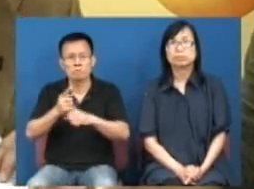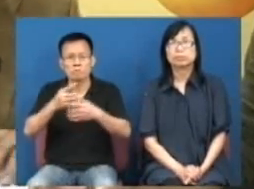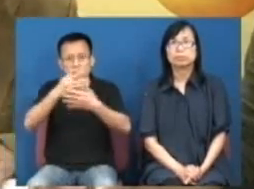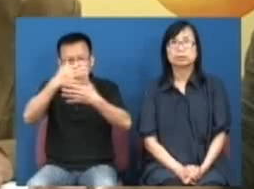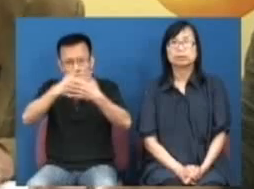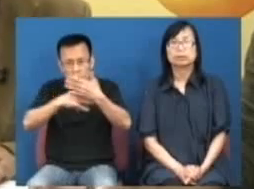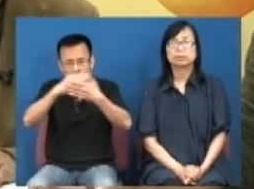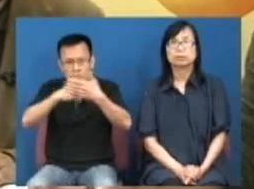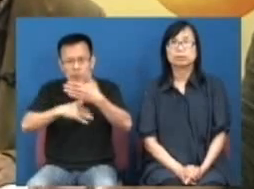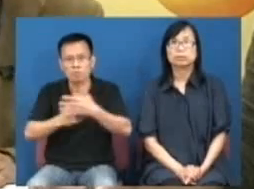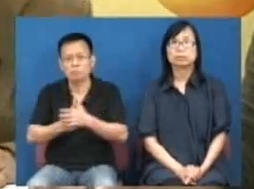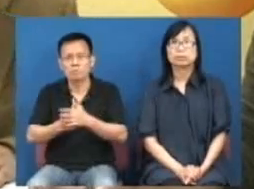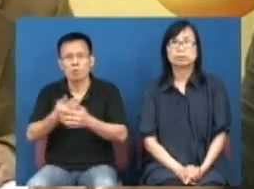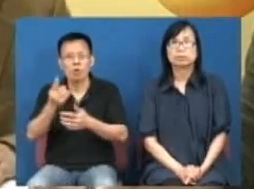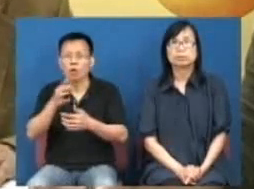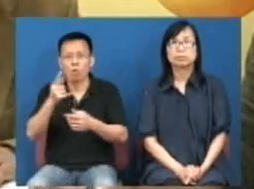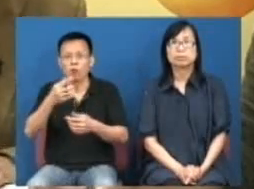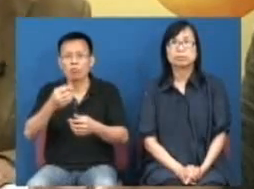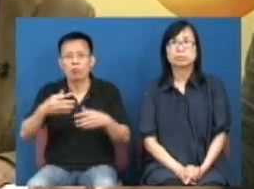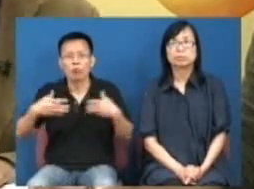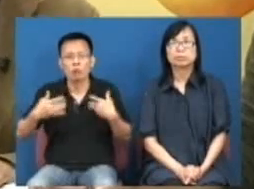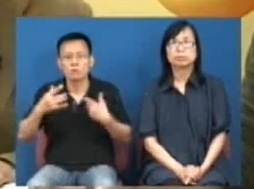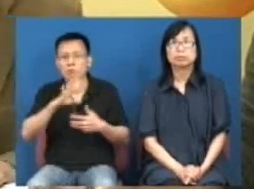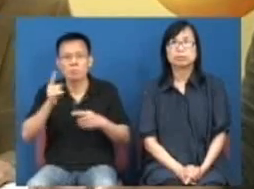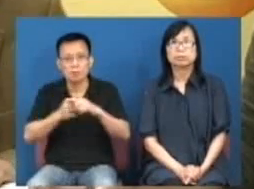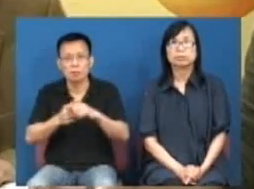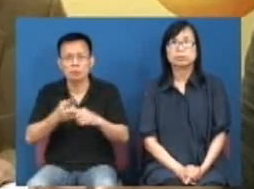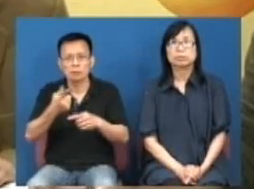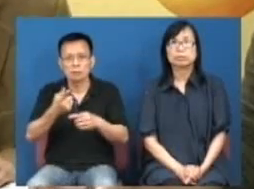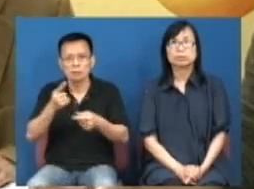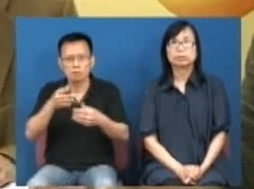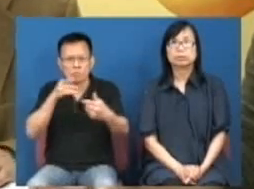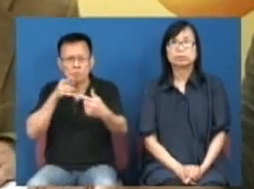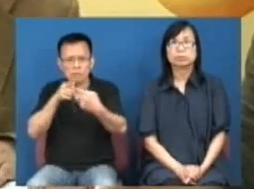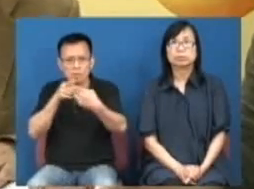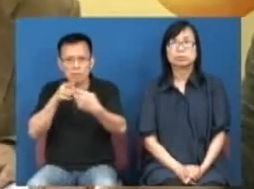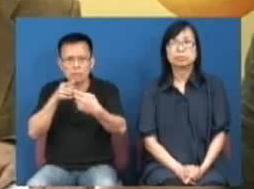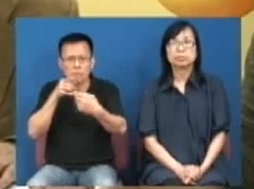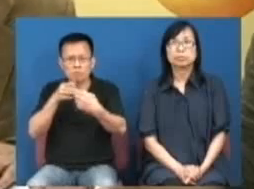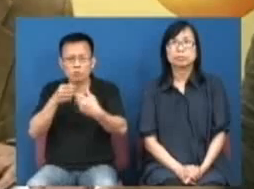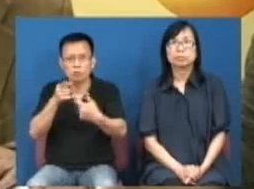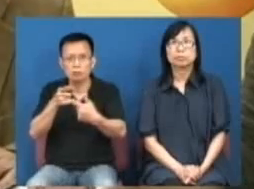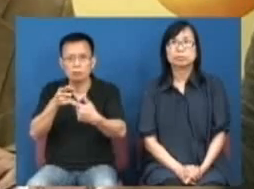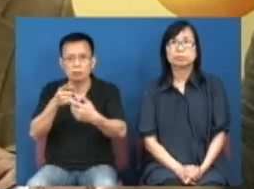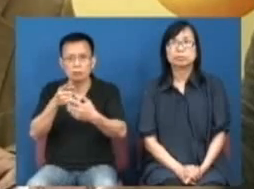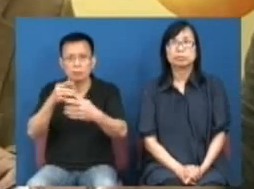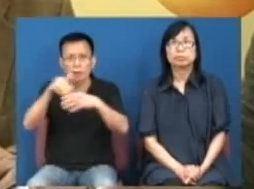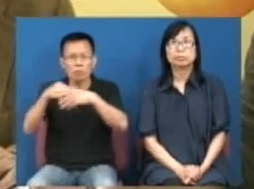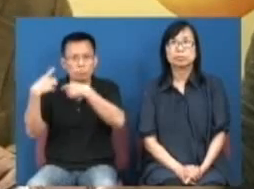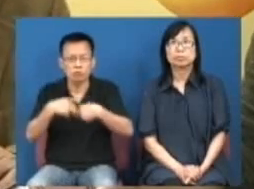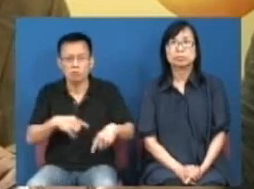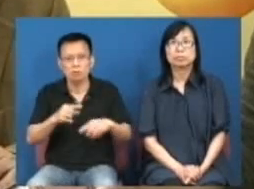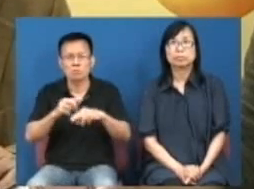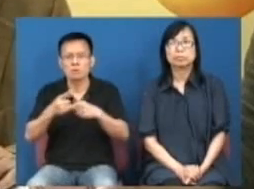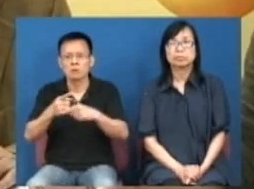係想好似我講笑又唔係真噶？你係想針對啲候選人啦，定兩係針對啲網上嘅媒體